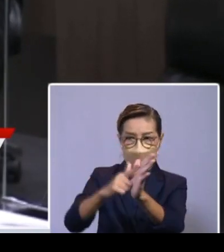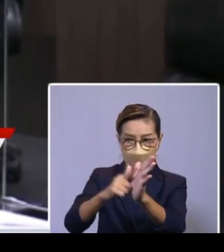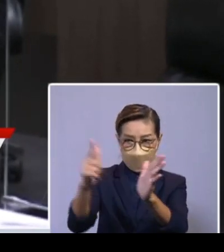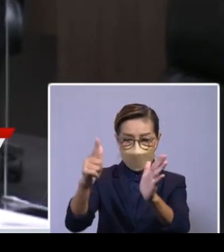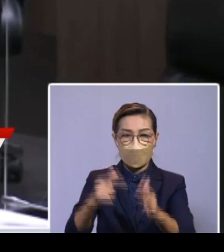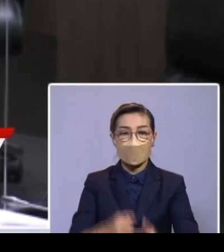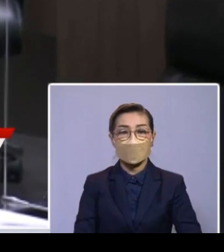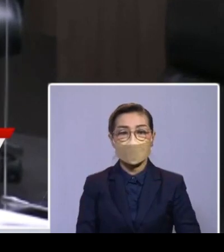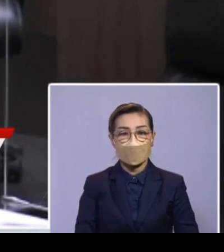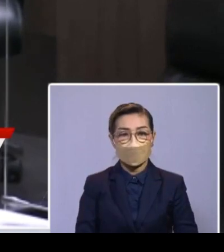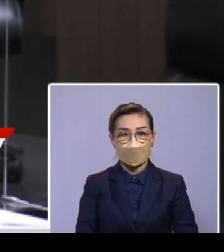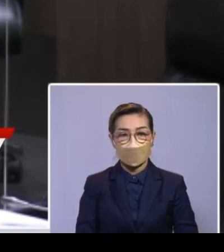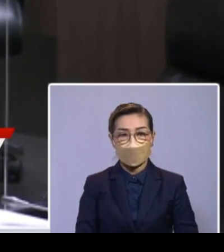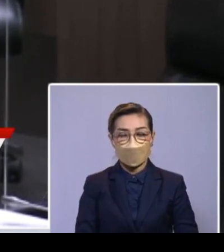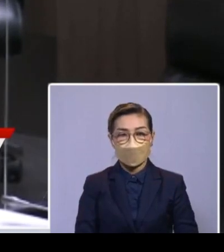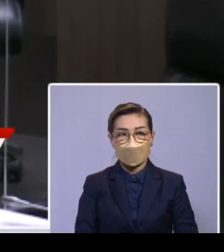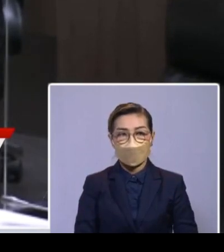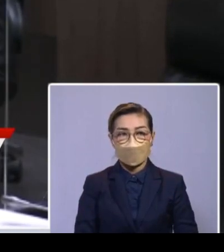รีค่ะ